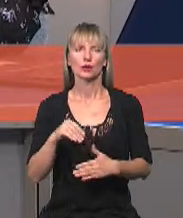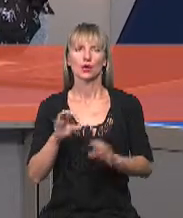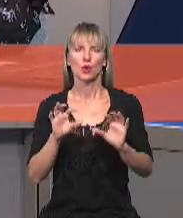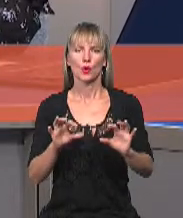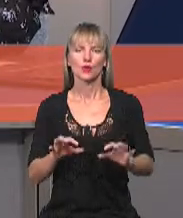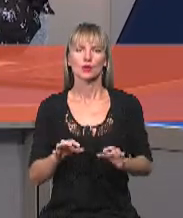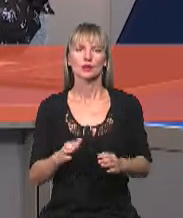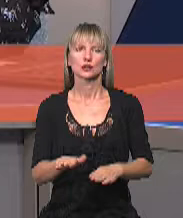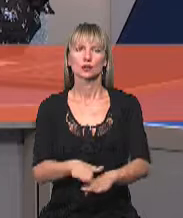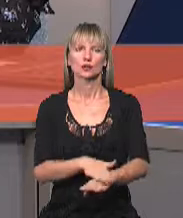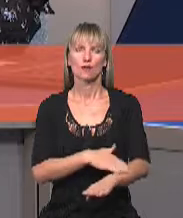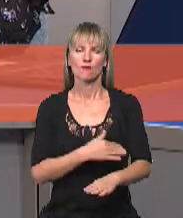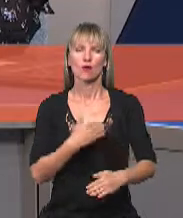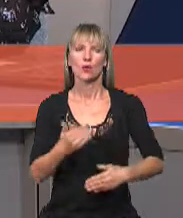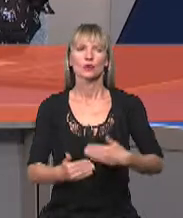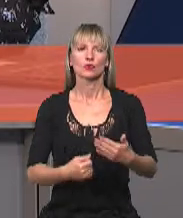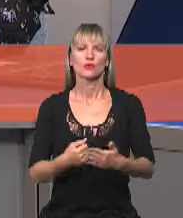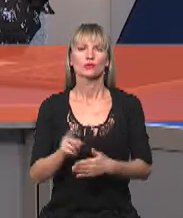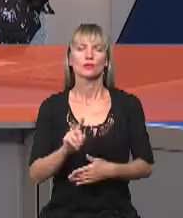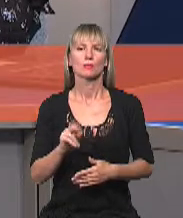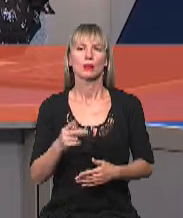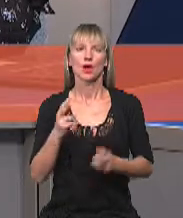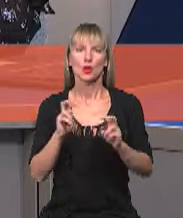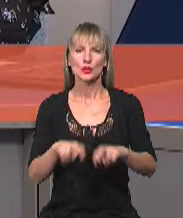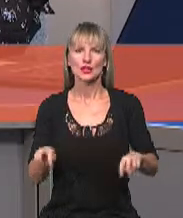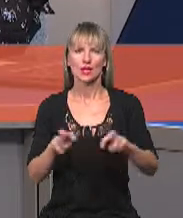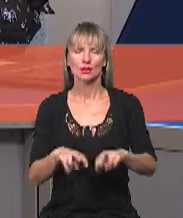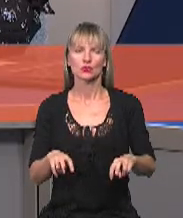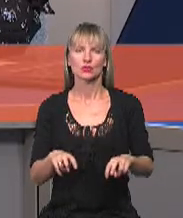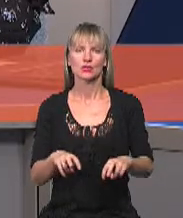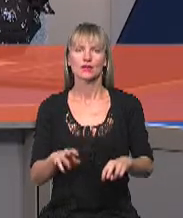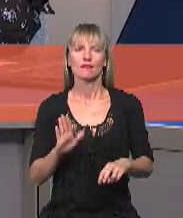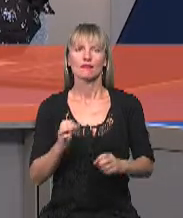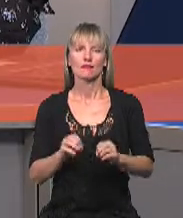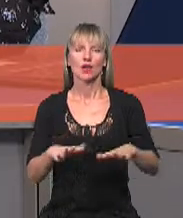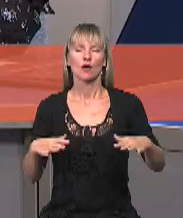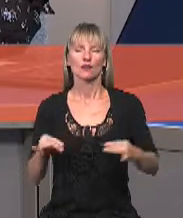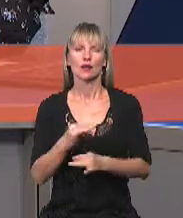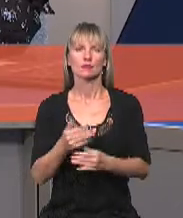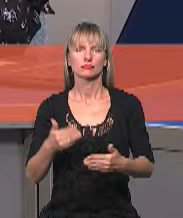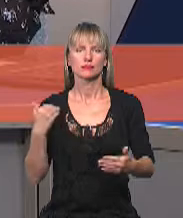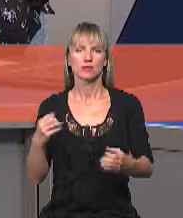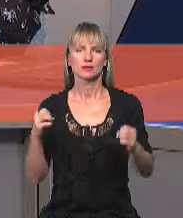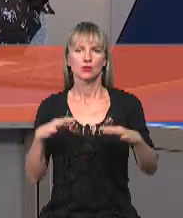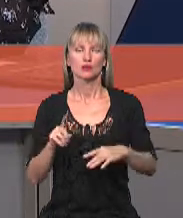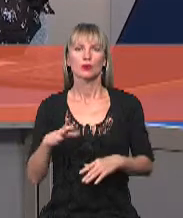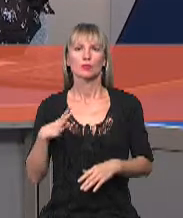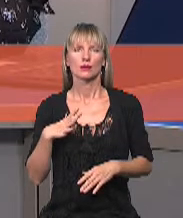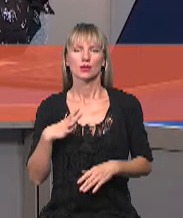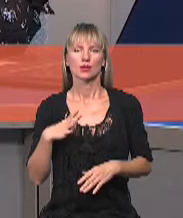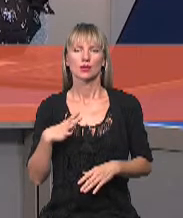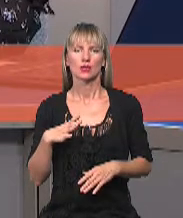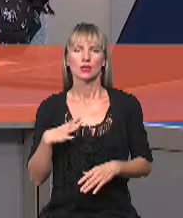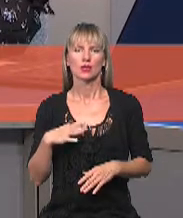давно просувався до того, аби він був розглянутий в Верховній Раді попереднього скликання, що й трапилося, власне.